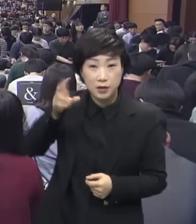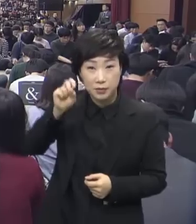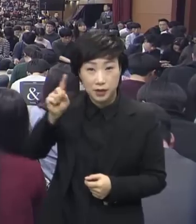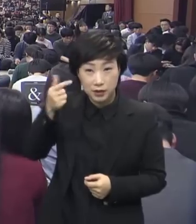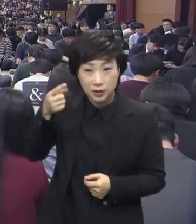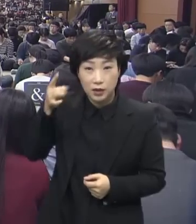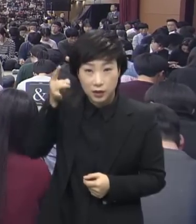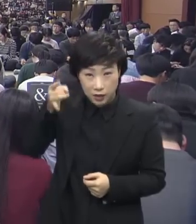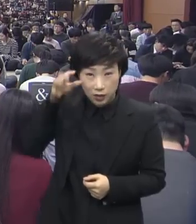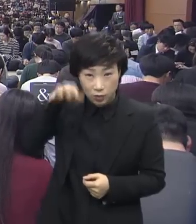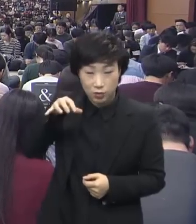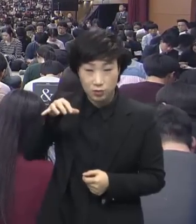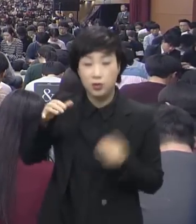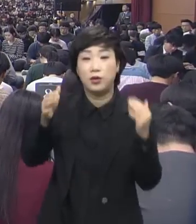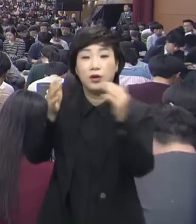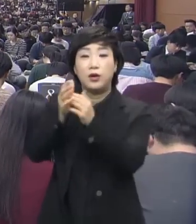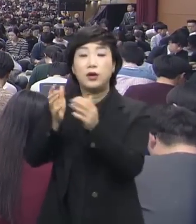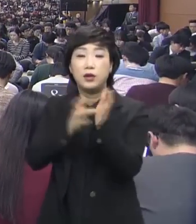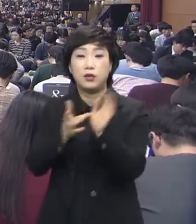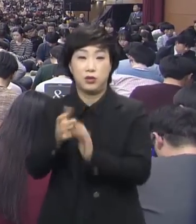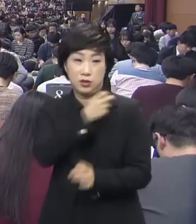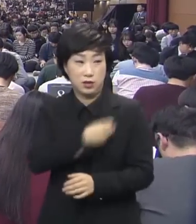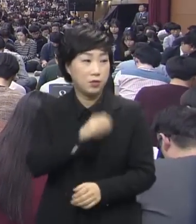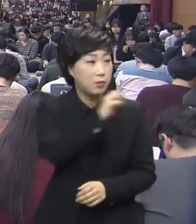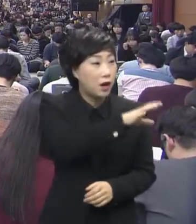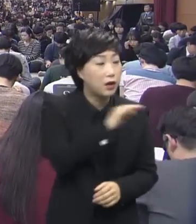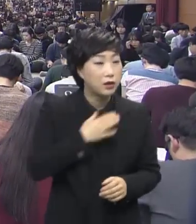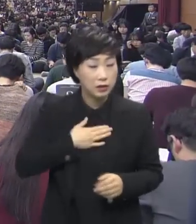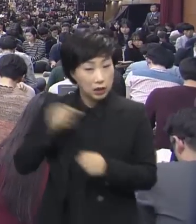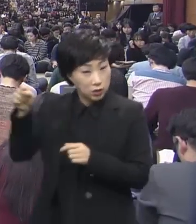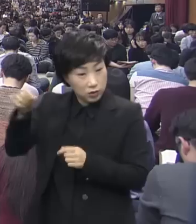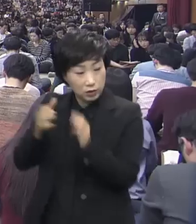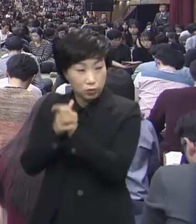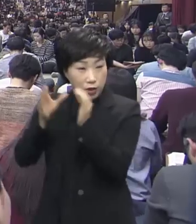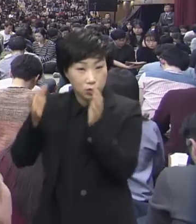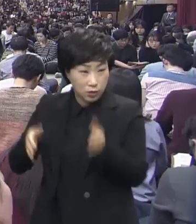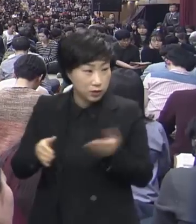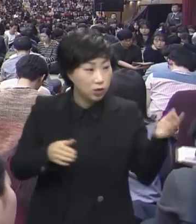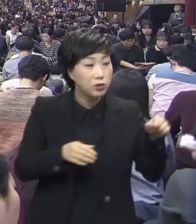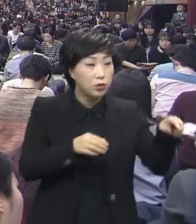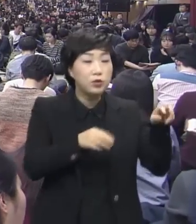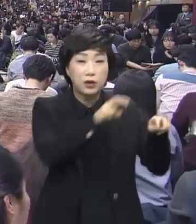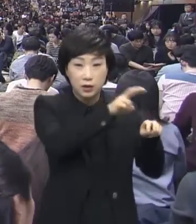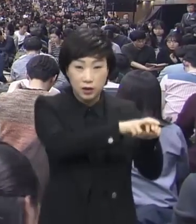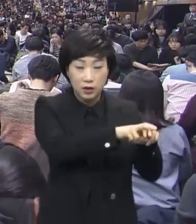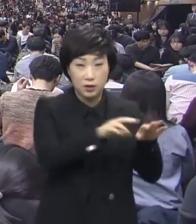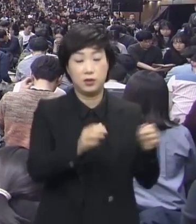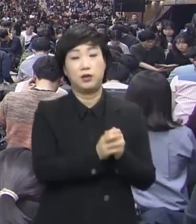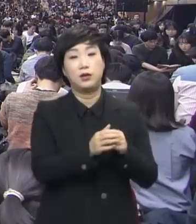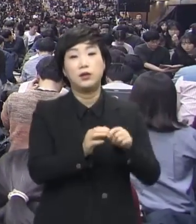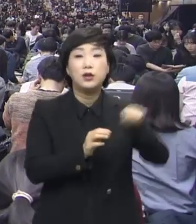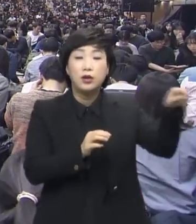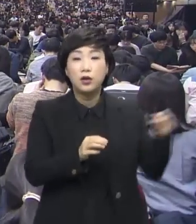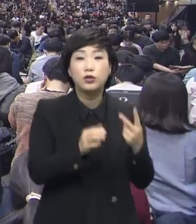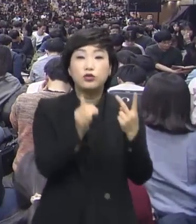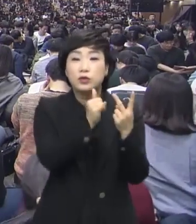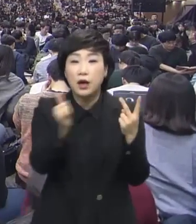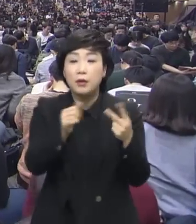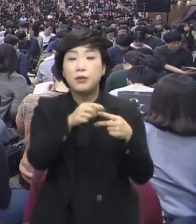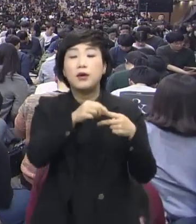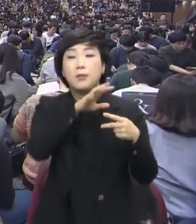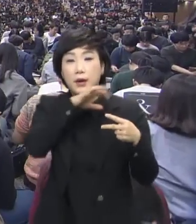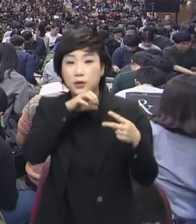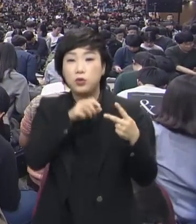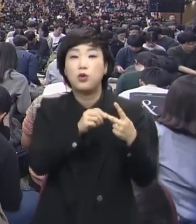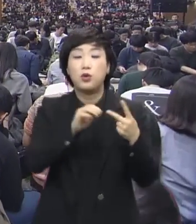가서 기도할 동안에 너희는 여기 앉아 있으라 하시고 베드로와 세베대의 두 아들을 데리고 가실세 고민하고 슬퍼하사 이에